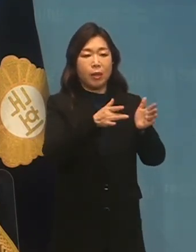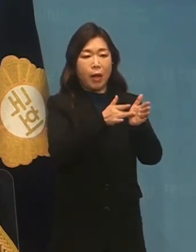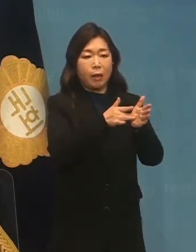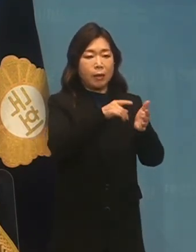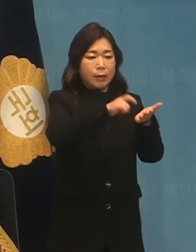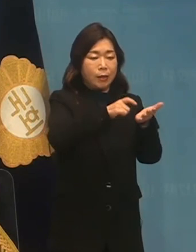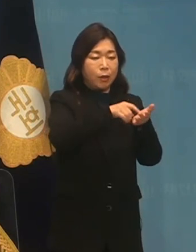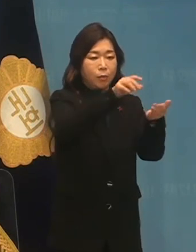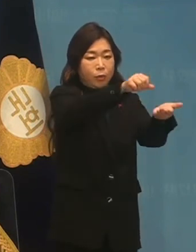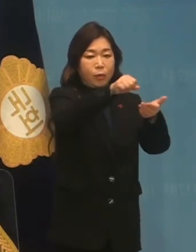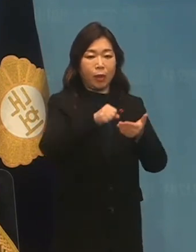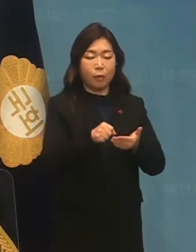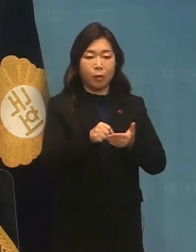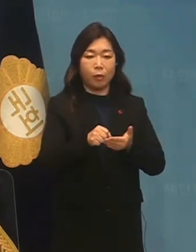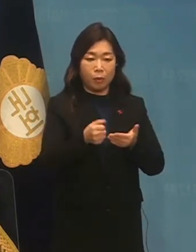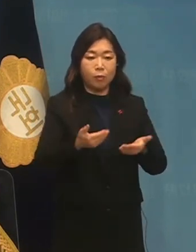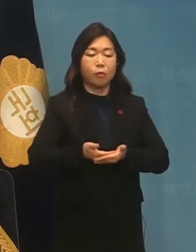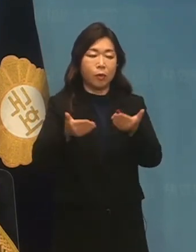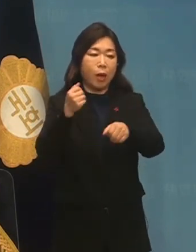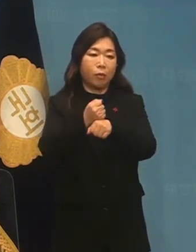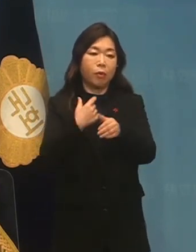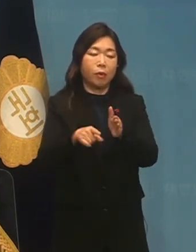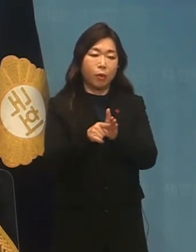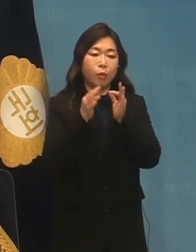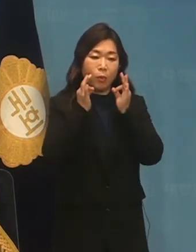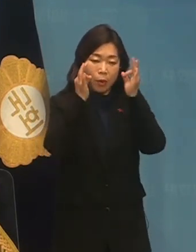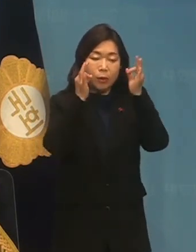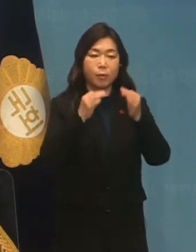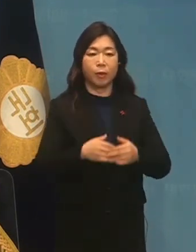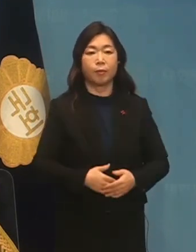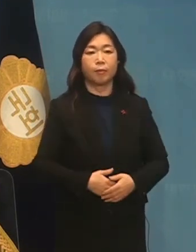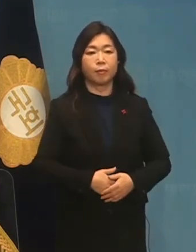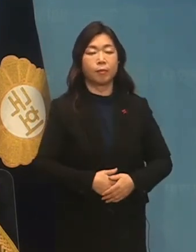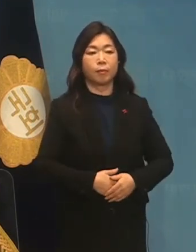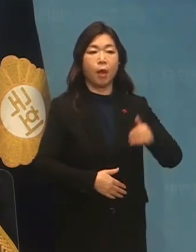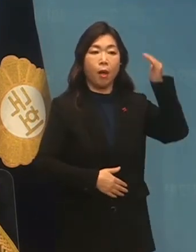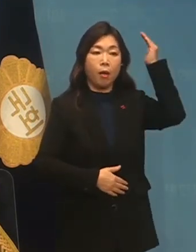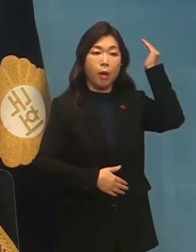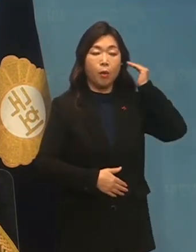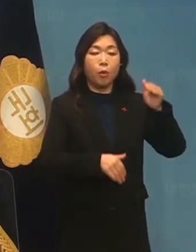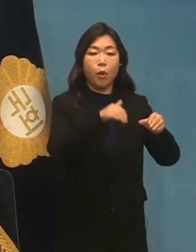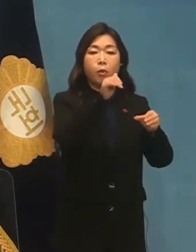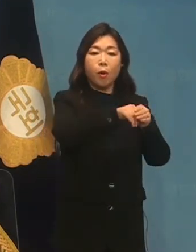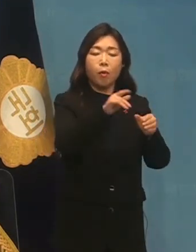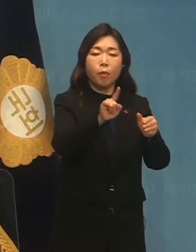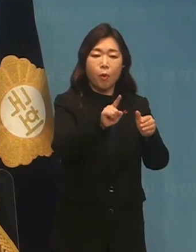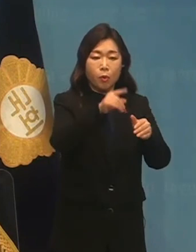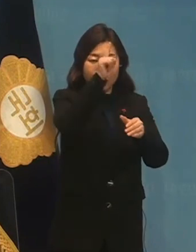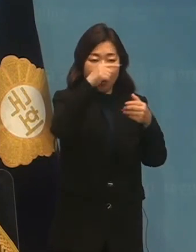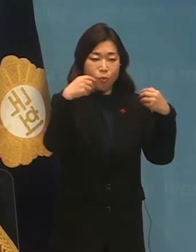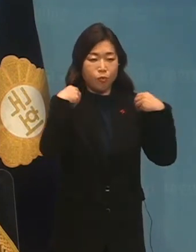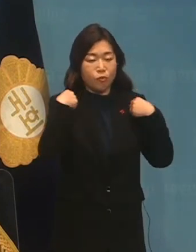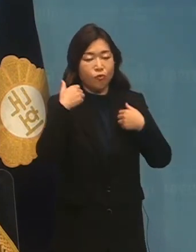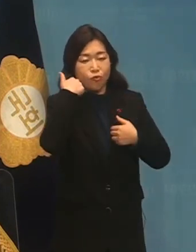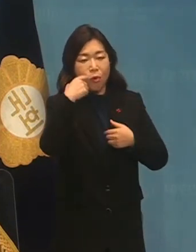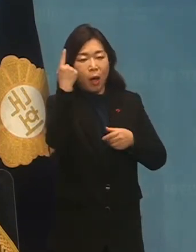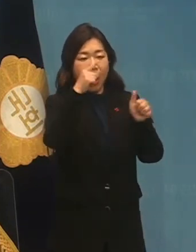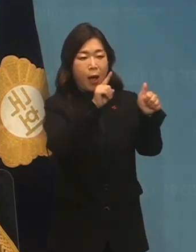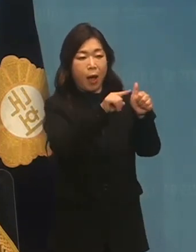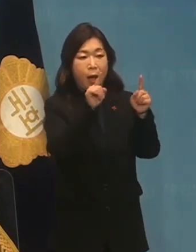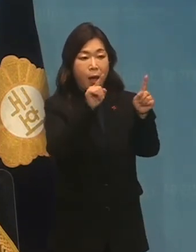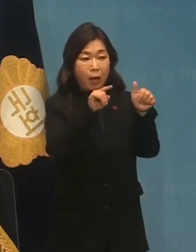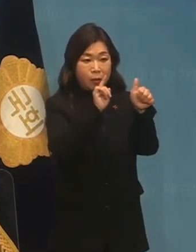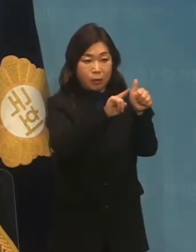승인하도록 조치하겠습니다. 국민 여러분, 대통령 선거는 정부 수반 한 사람을 뽑는